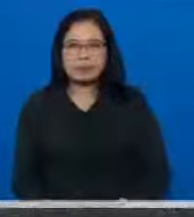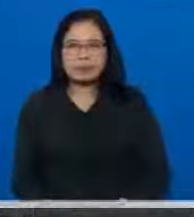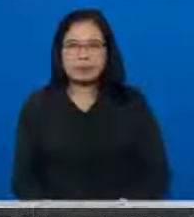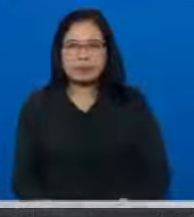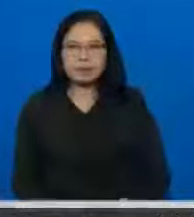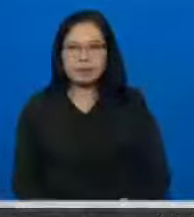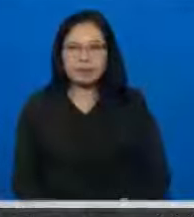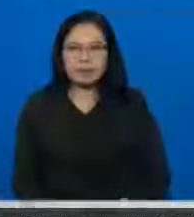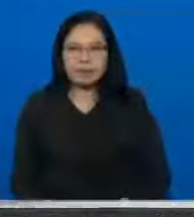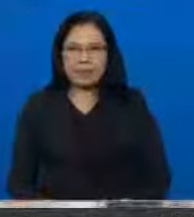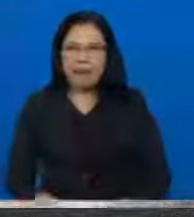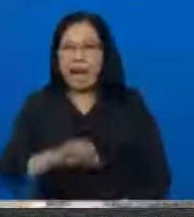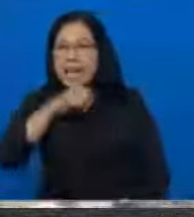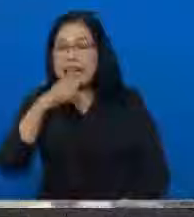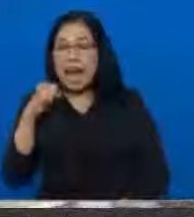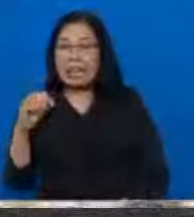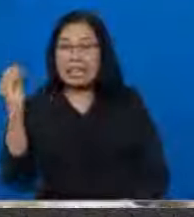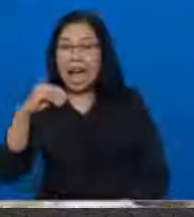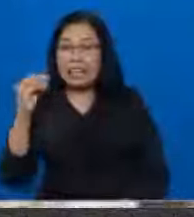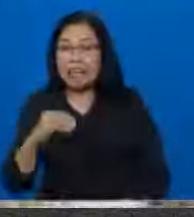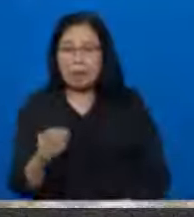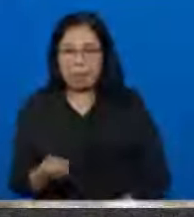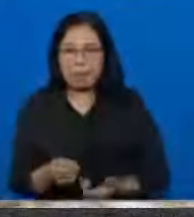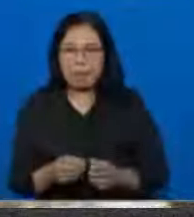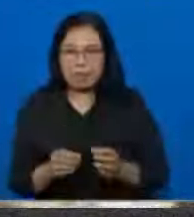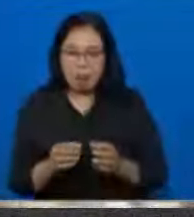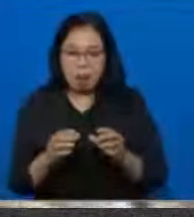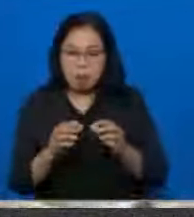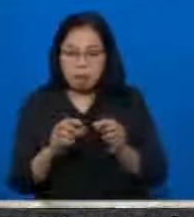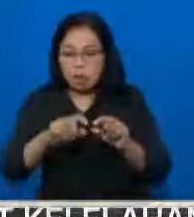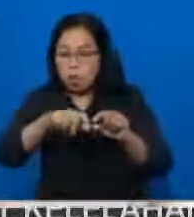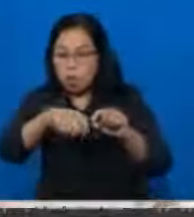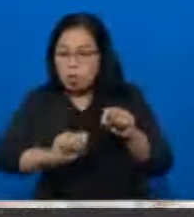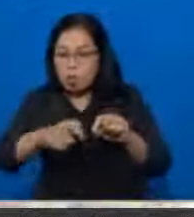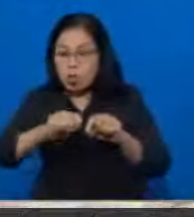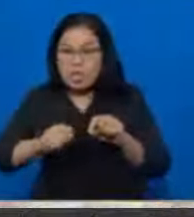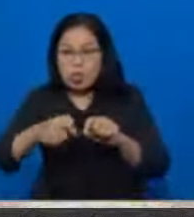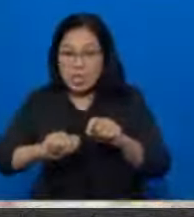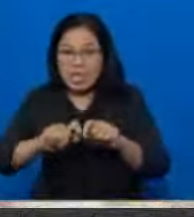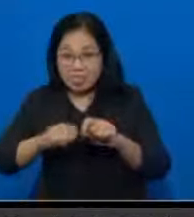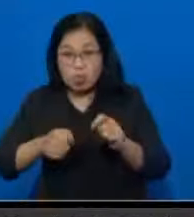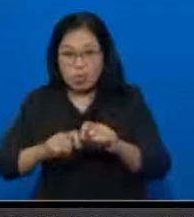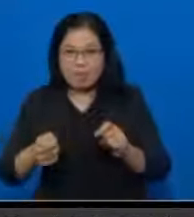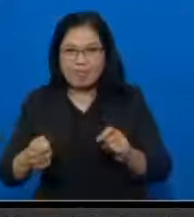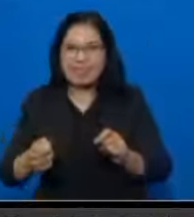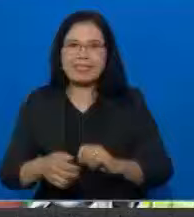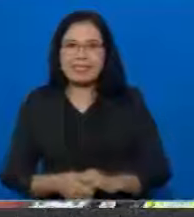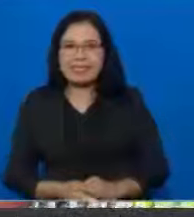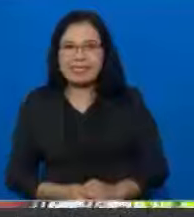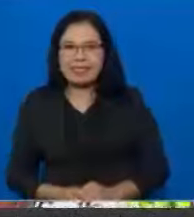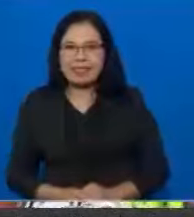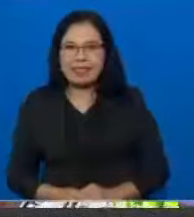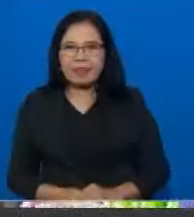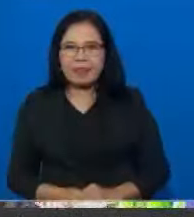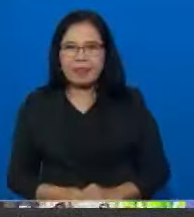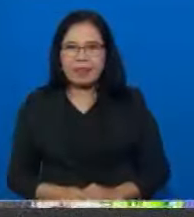Menyuwir daging ayamnya jangan terlalu kecil supaya tekstur daging tetap terasa pada setiap suapan bubur. Usai menyuwir daging ayam, saya